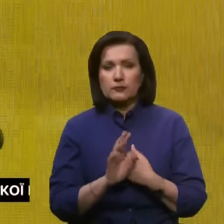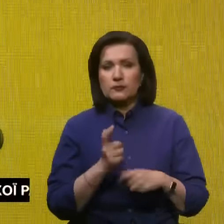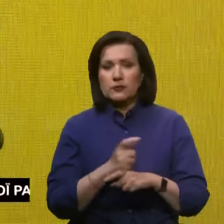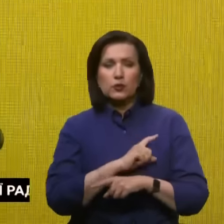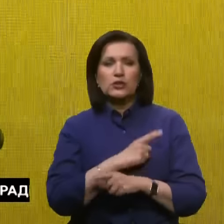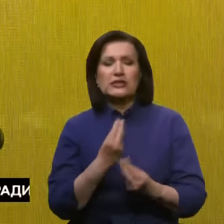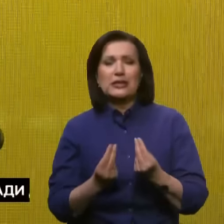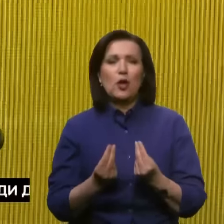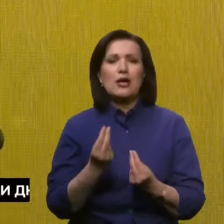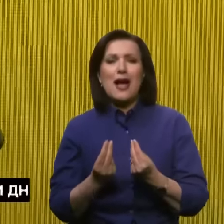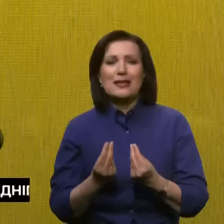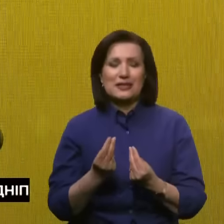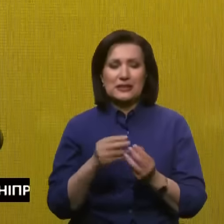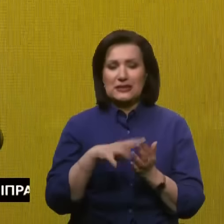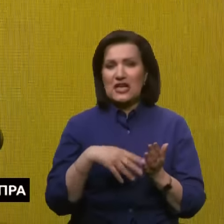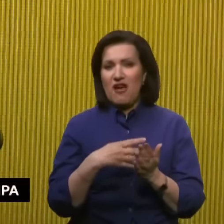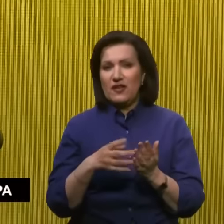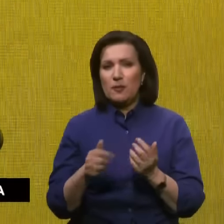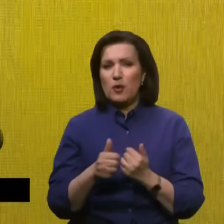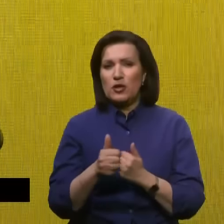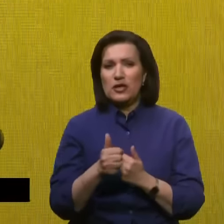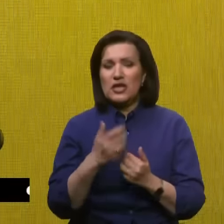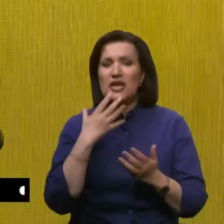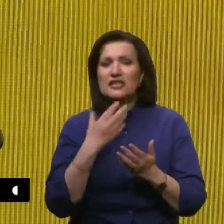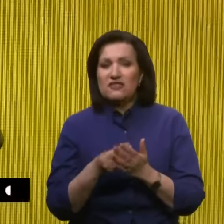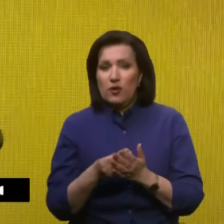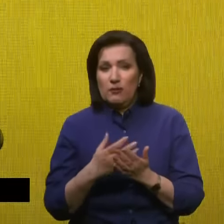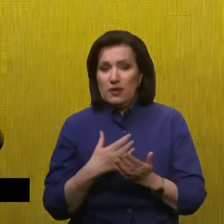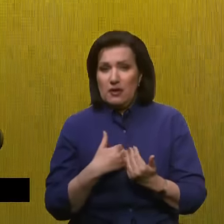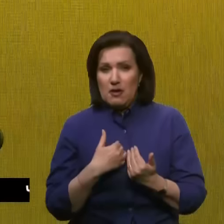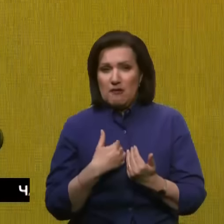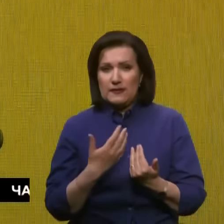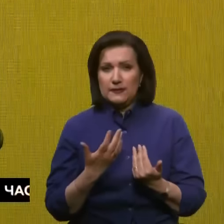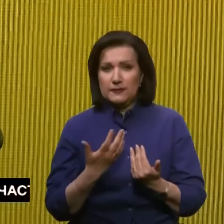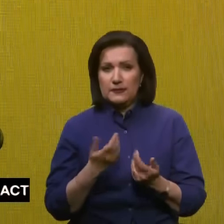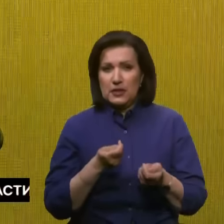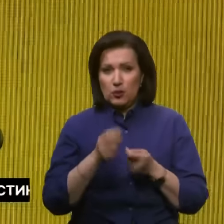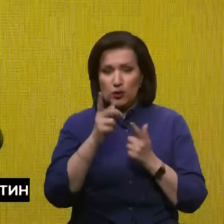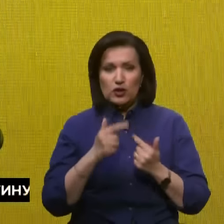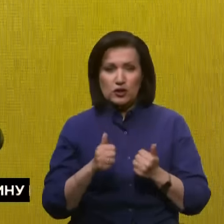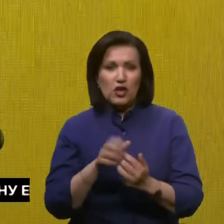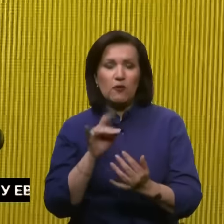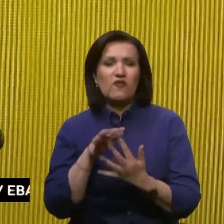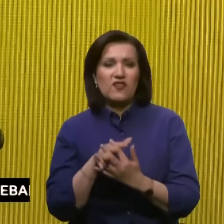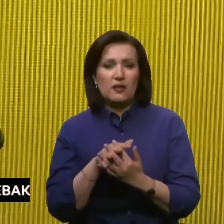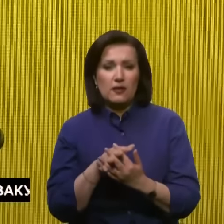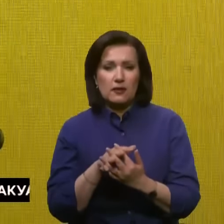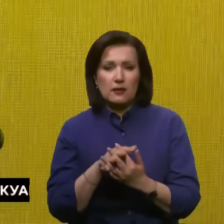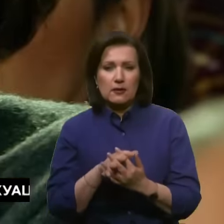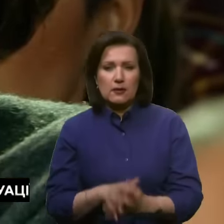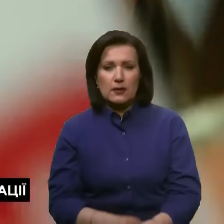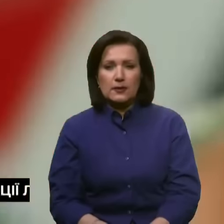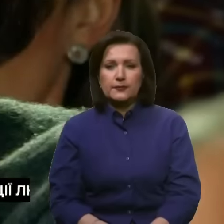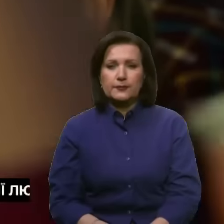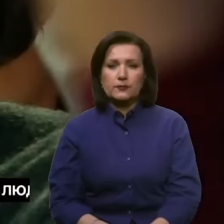дуже сильно гратися з графіком і з пріоритетами своїми, бо я керую державою в війні.